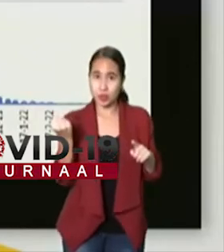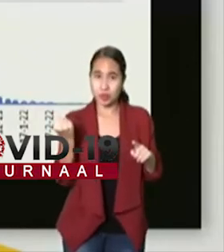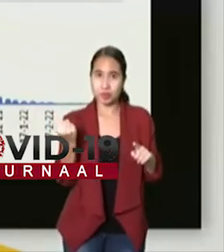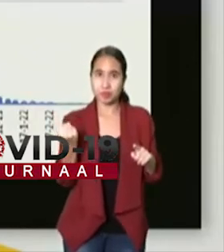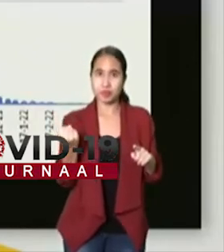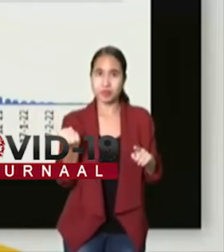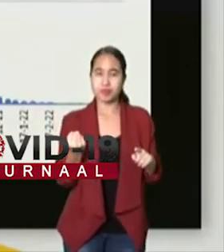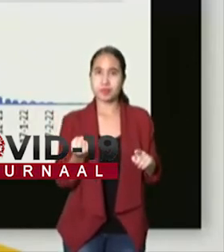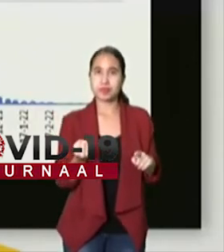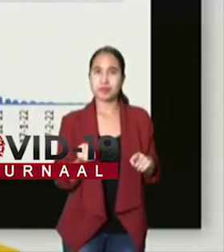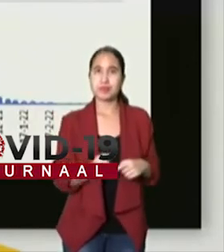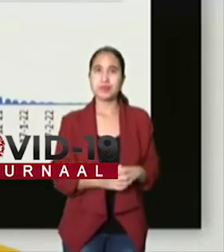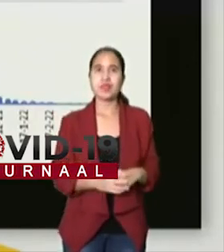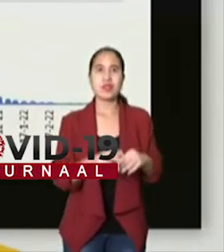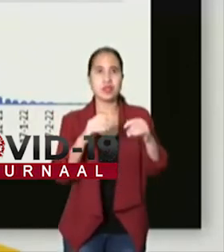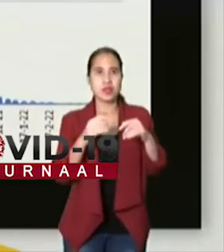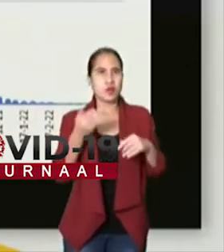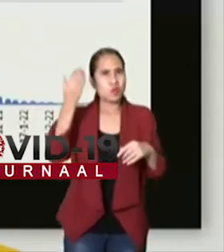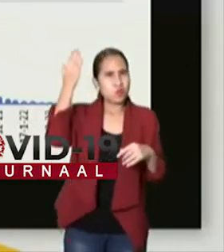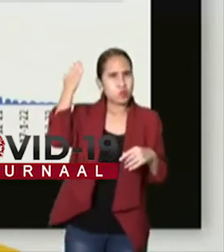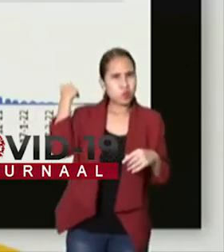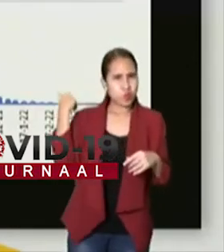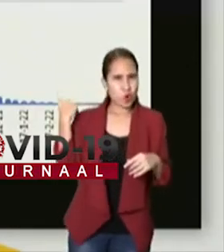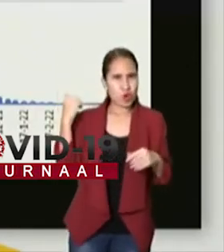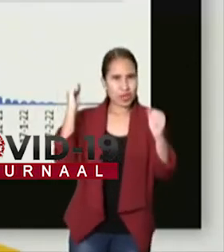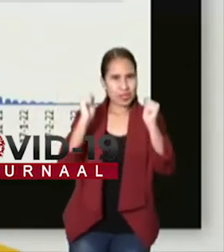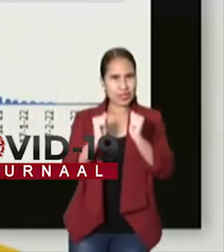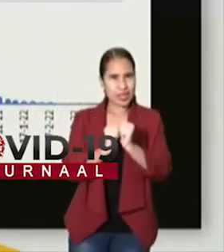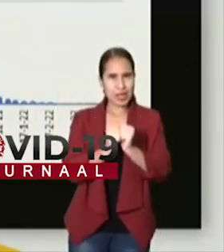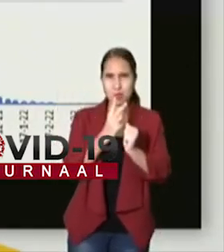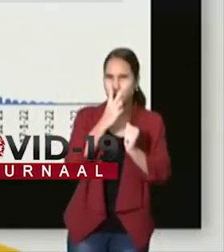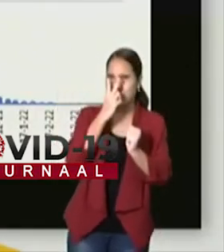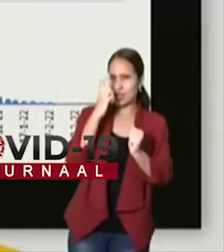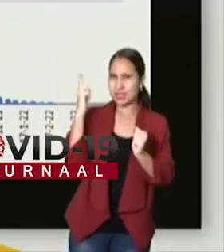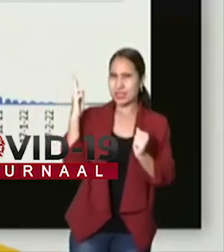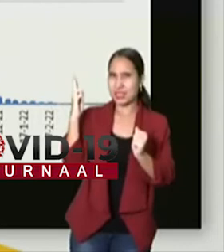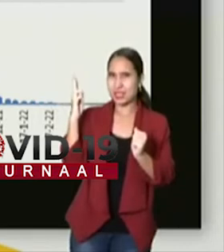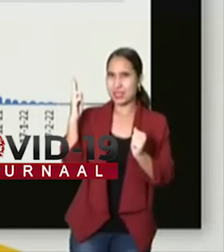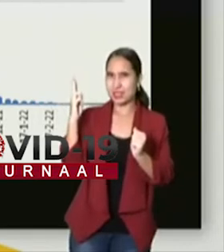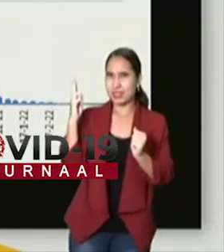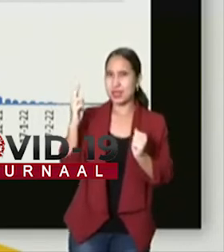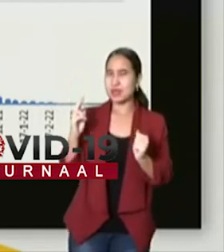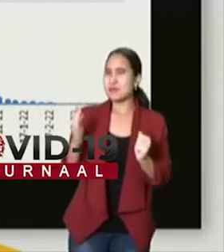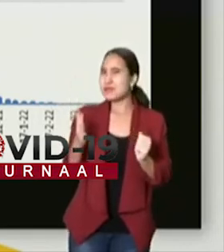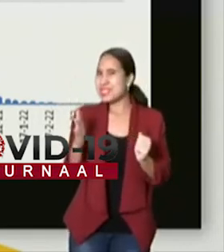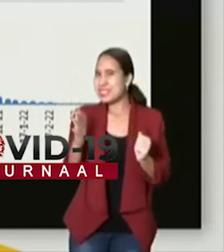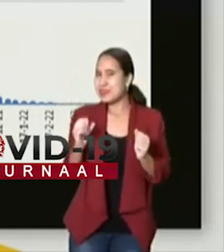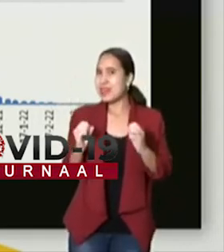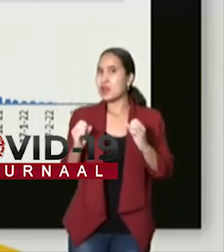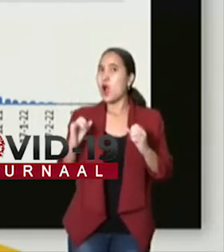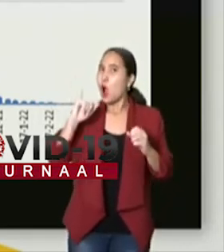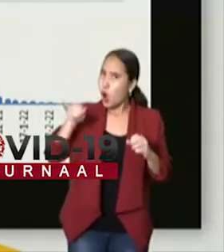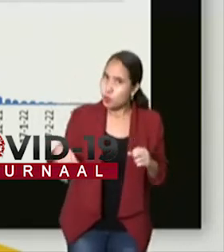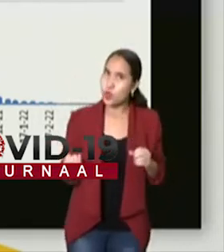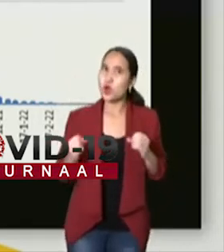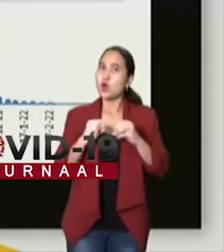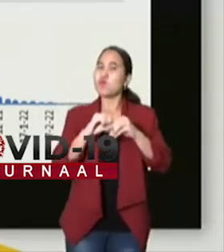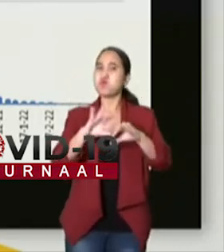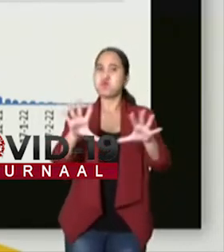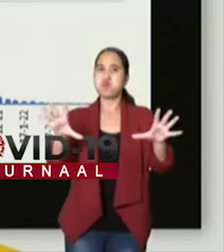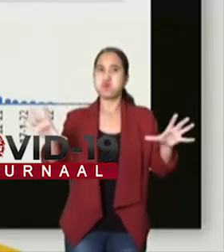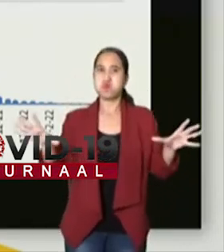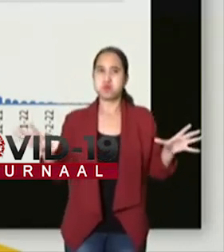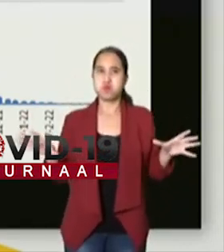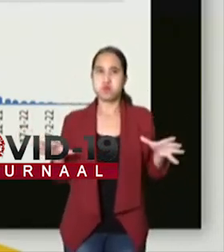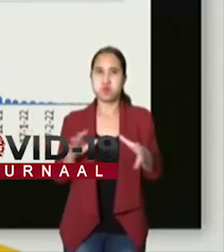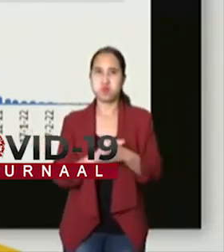we vanwege de feestdagen, zoals we dat vorig jaar januari hebben meegemaakt, toch weer die opleving krijgen, dan zitten we daar ergens